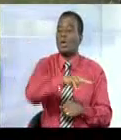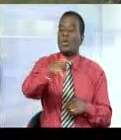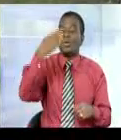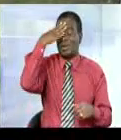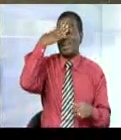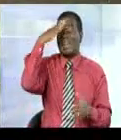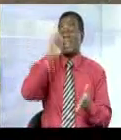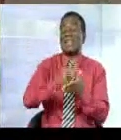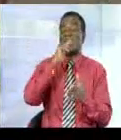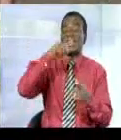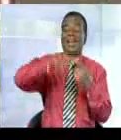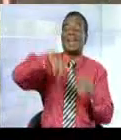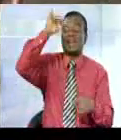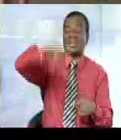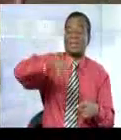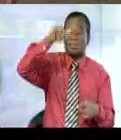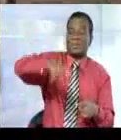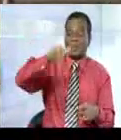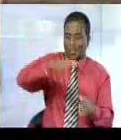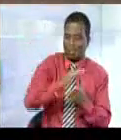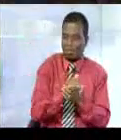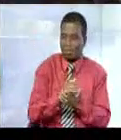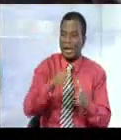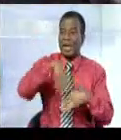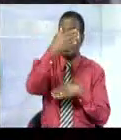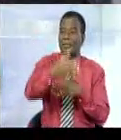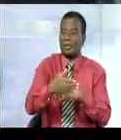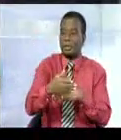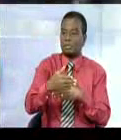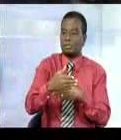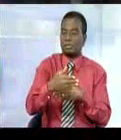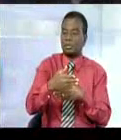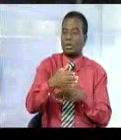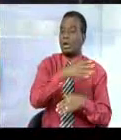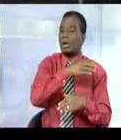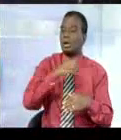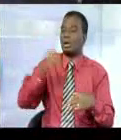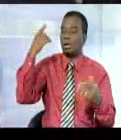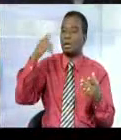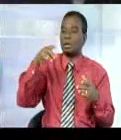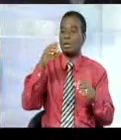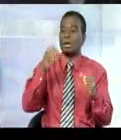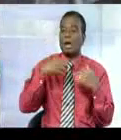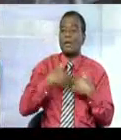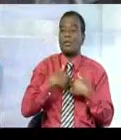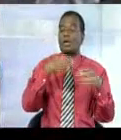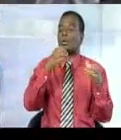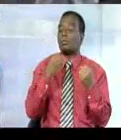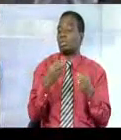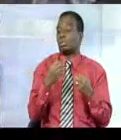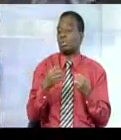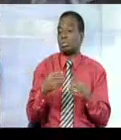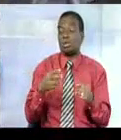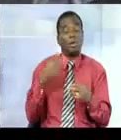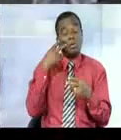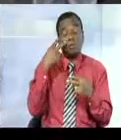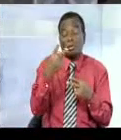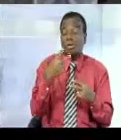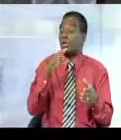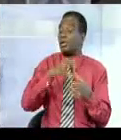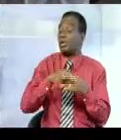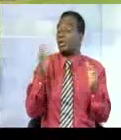L'INPHB élargit son champ de partenariat. Après le Conservatoire national des arts et métiers de Paris, l'Institut national